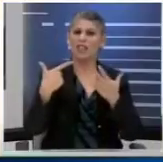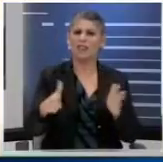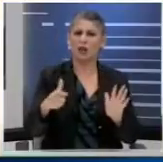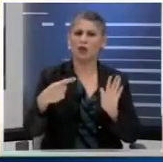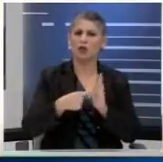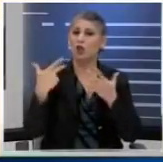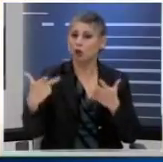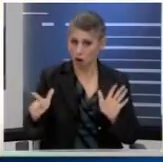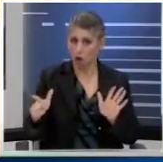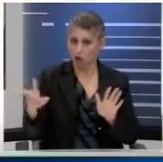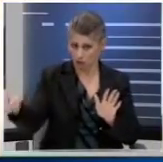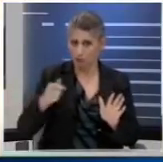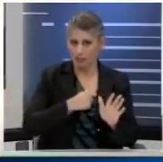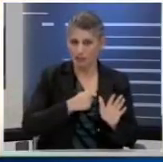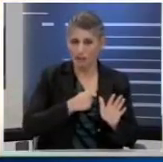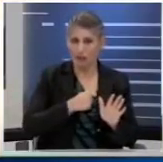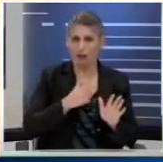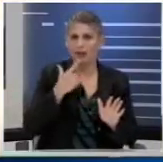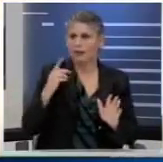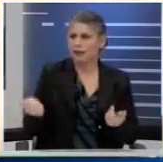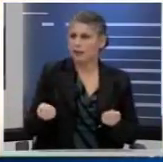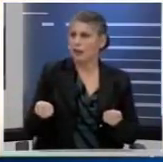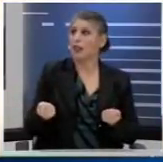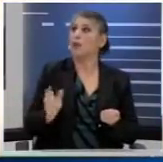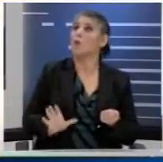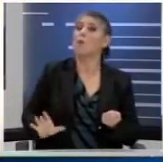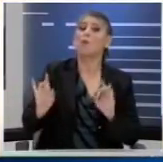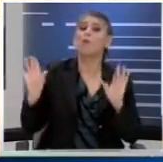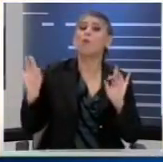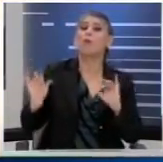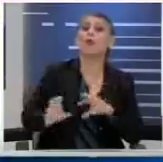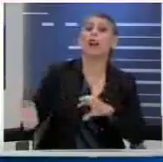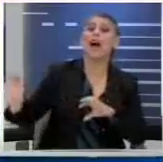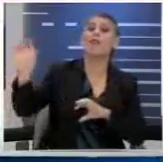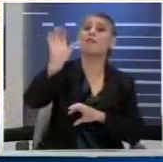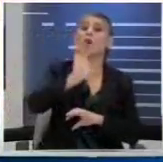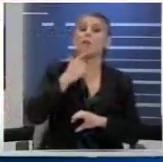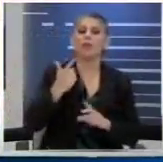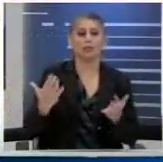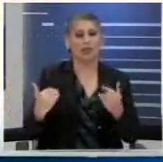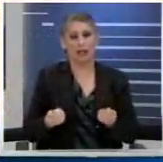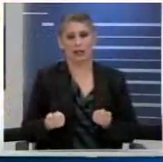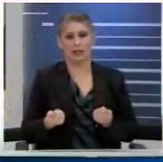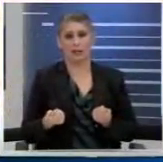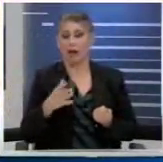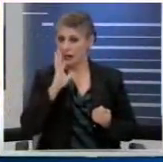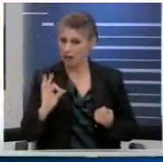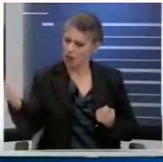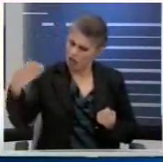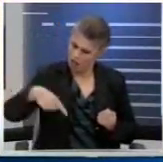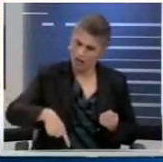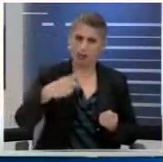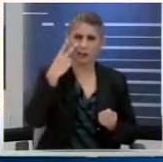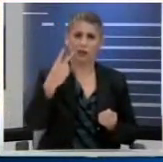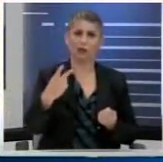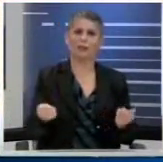και το 1800. Αυτό πιστεύετε? Και γιατί δεν έχει γίνει πουθενά άλλου στην Ευρώπη? Γιατί δεν έχει? Αλήθεια? Ελάτε λοιπόν να